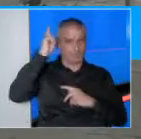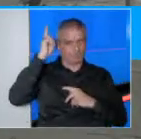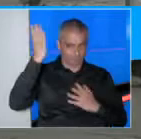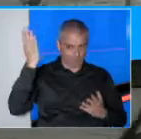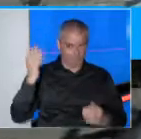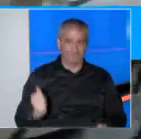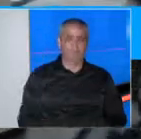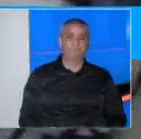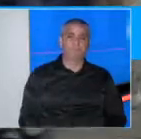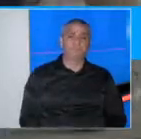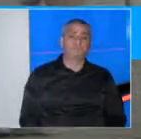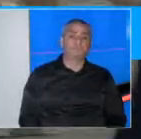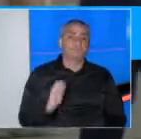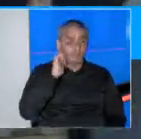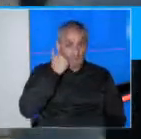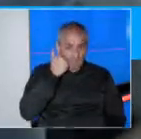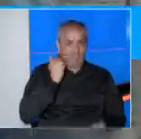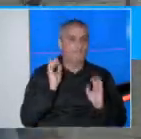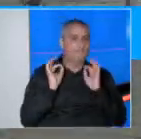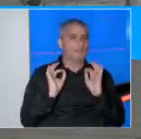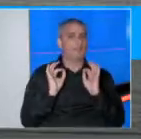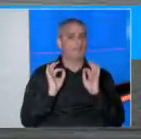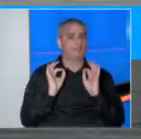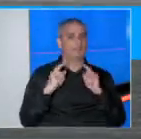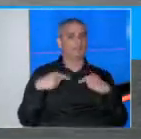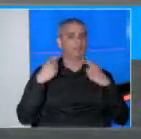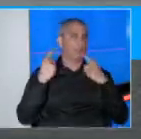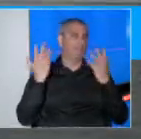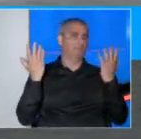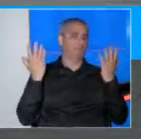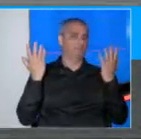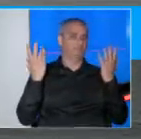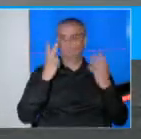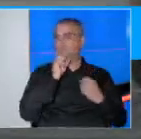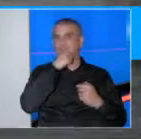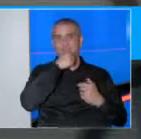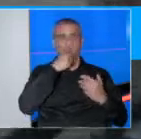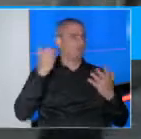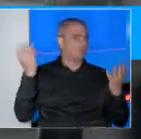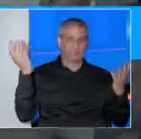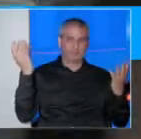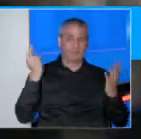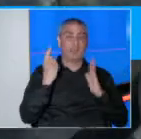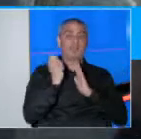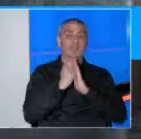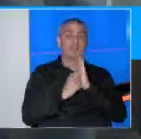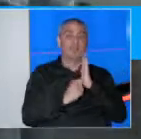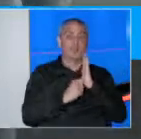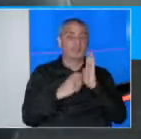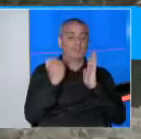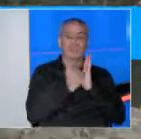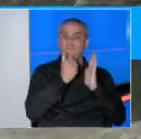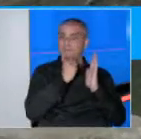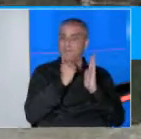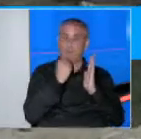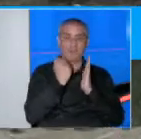מנמל התעופה. מחר זה באמת יום מבחינתנו היסטורי, כאשר התקנות של התו הירוק